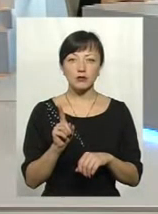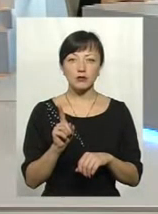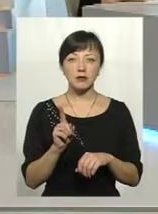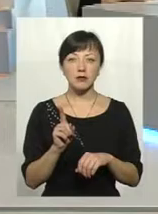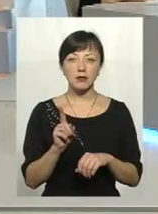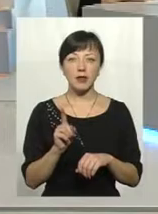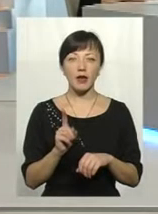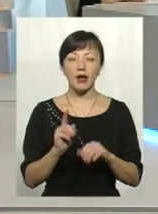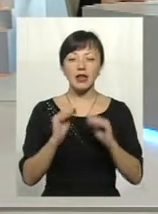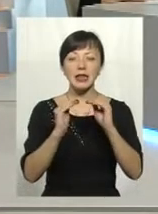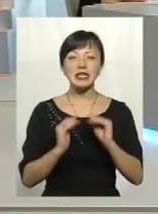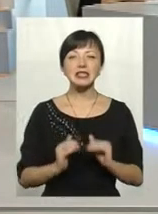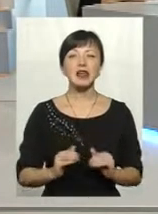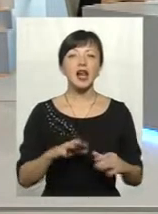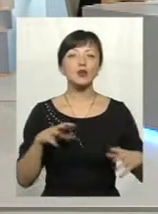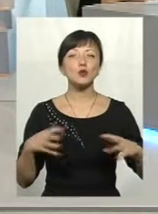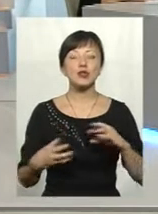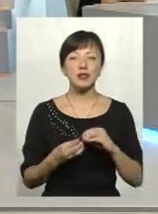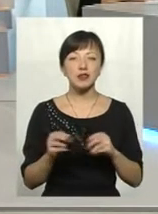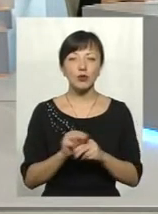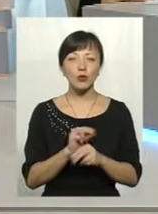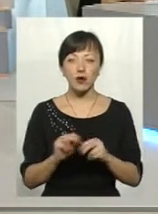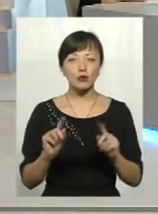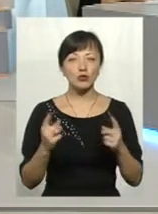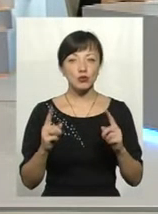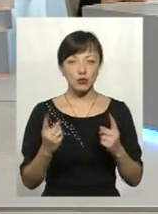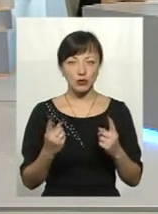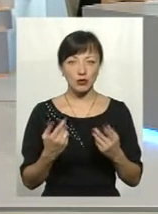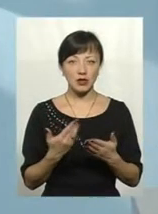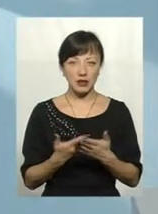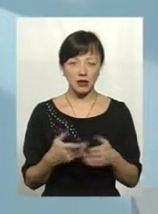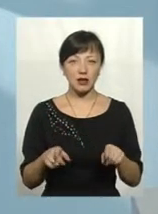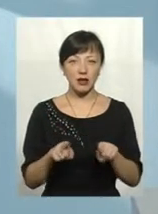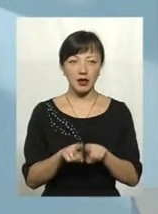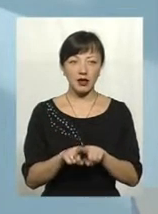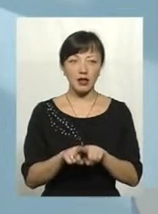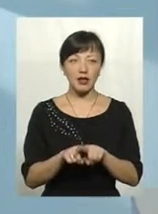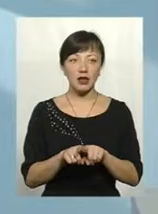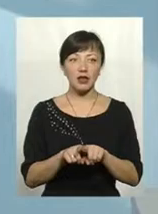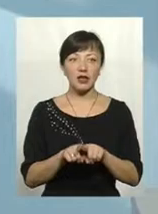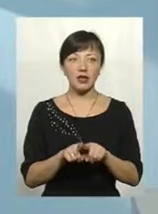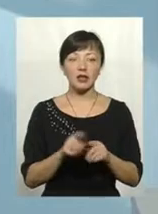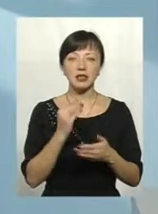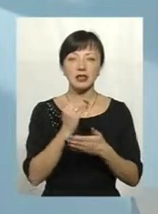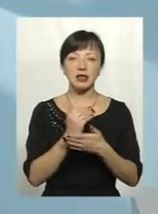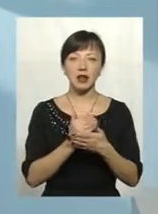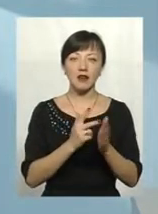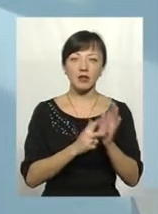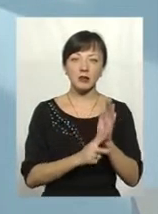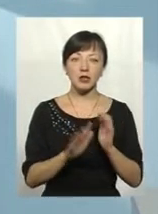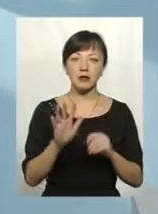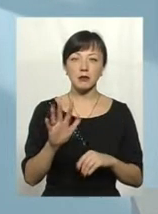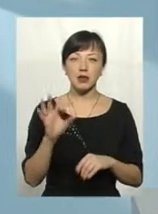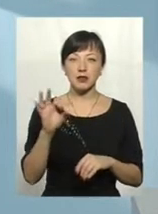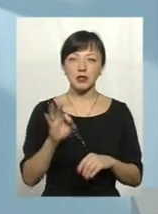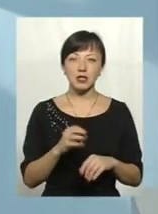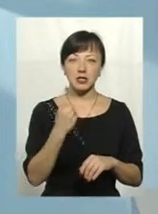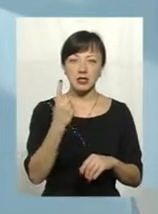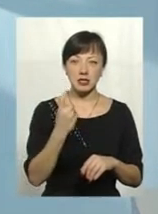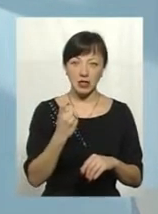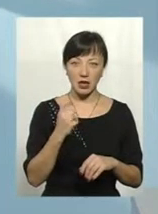низька ефективність лікування. Ефективність лікування, ну такий є, стандарт має бути 85%. Від 100